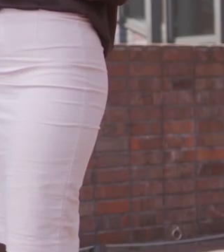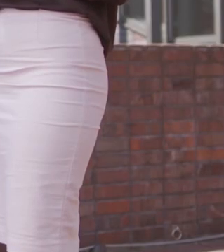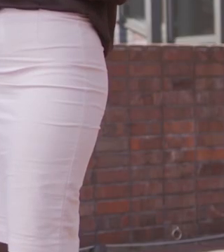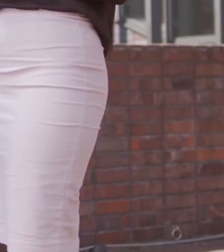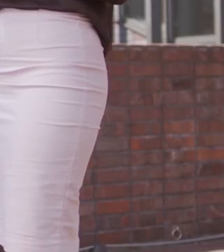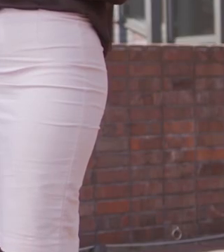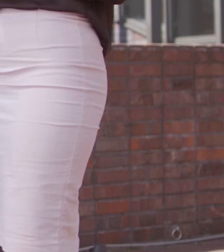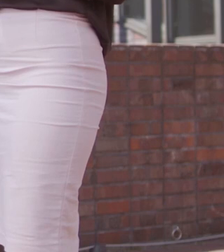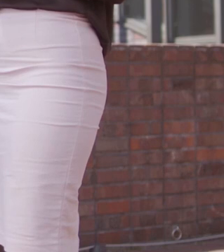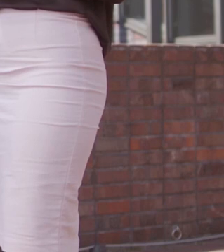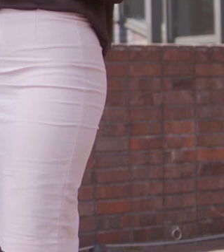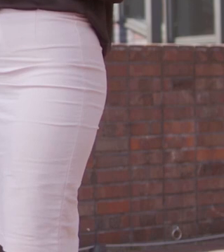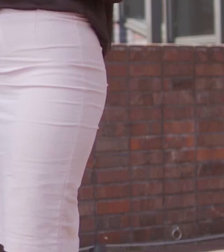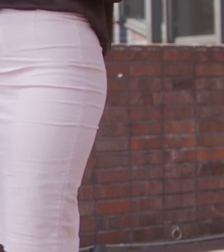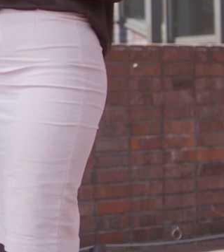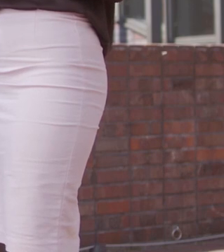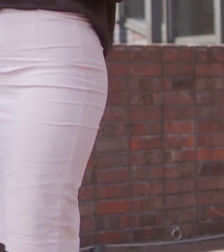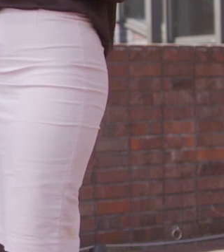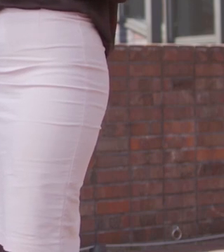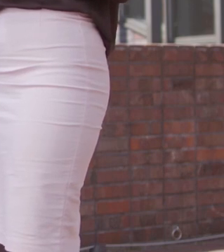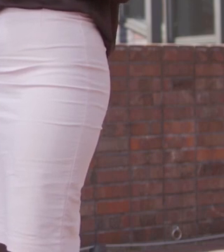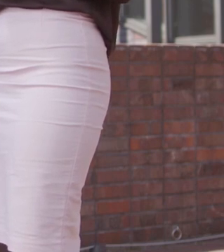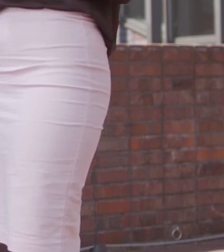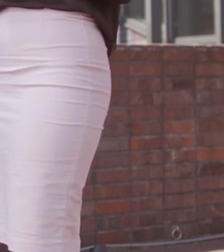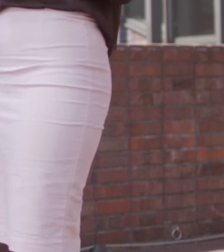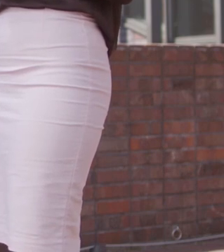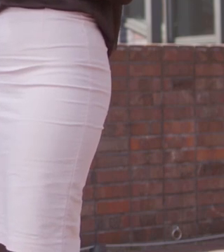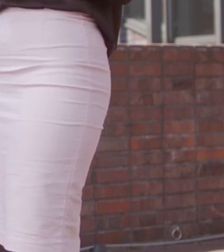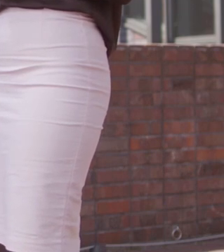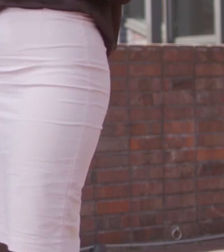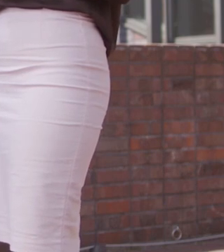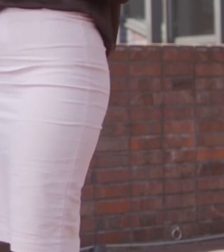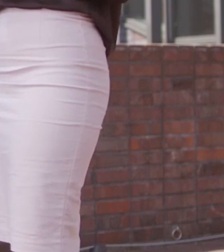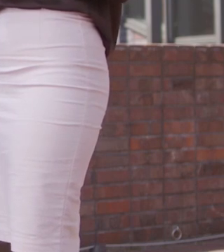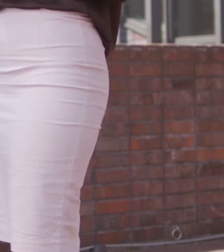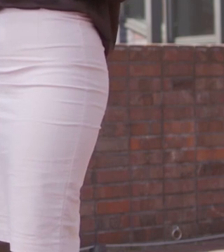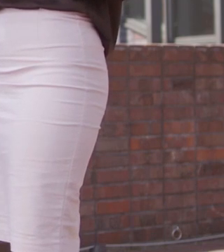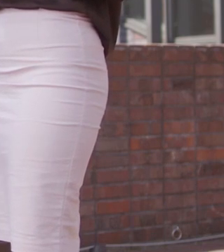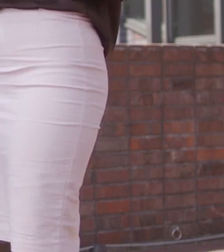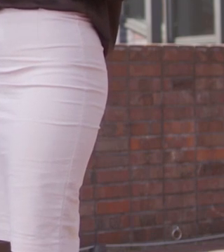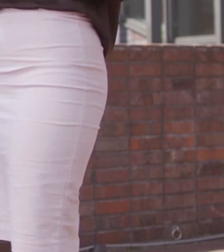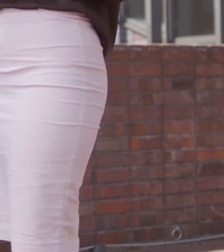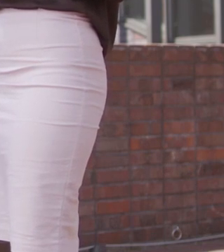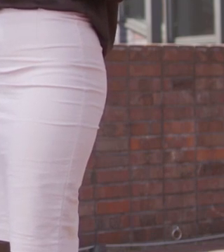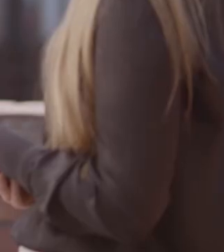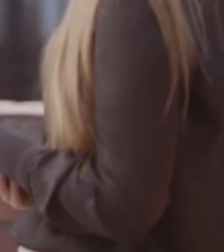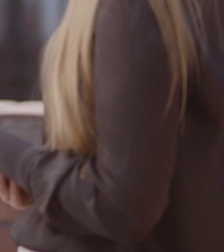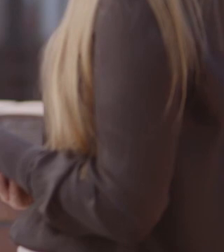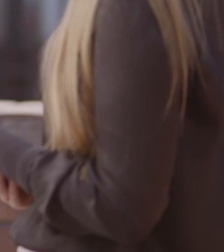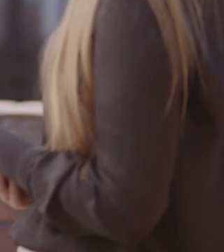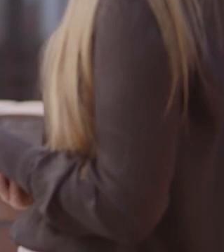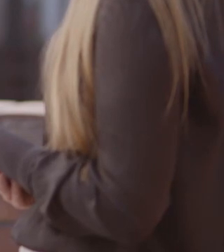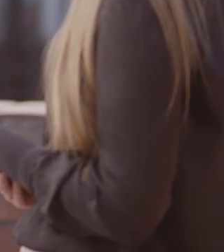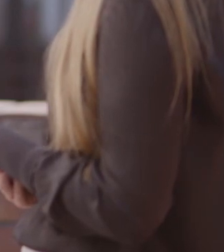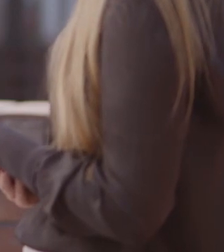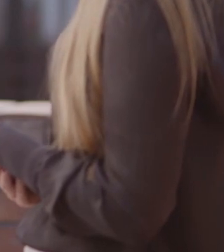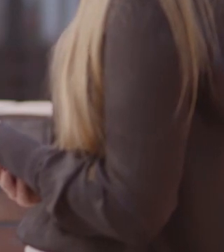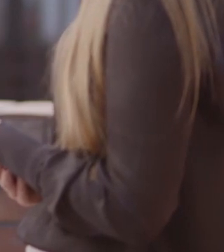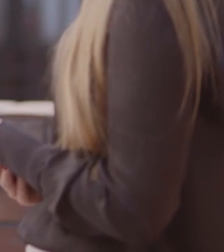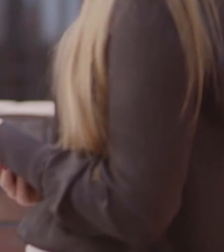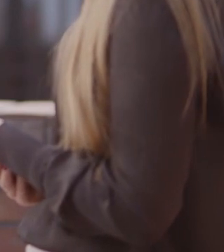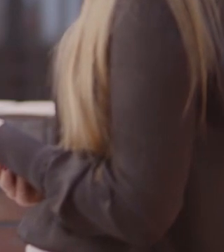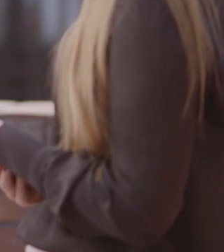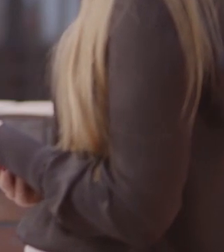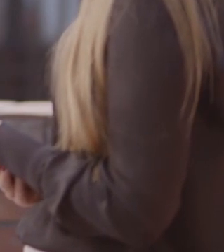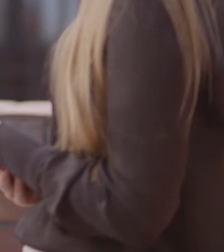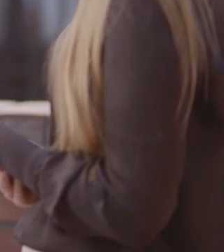kilku kierunkach jednocześnie, to tutaj należy wskazać, na którym kierunku chcemy otrzymać takie wsparcie. Stypendium socjalne jest przede wszystkim